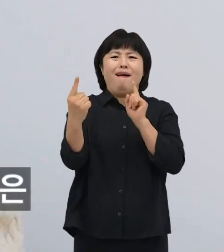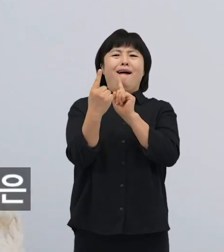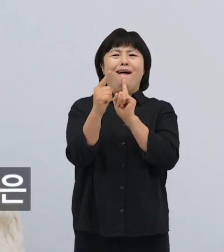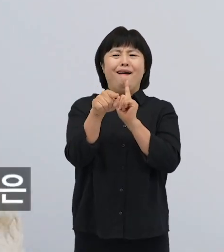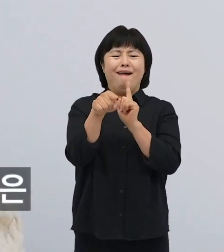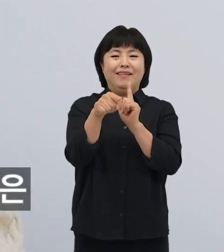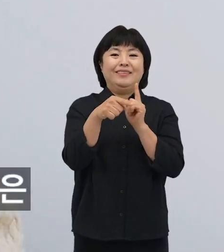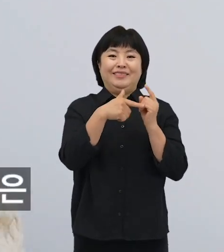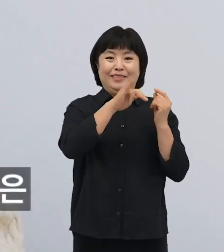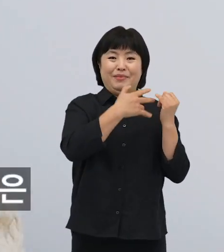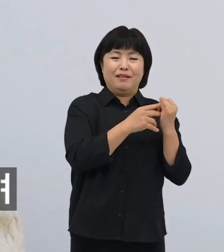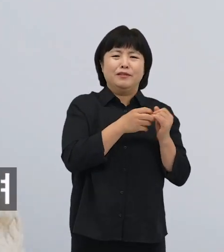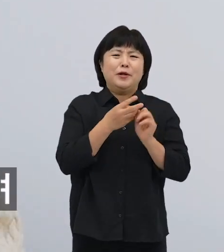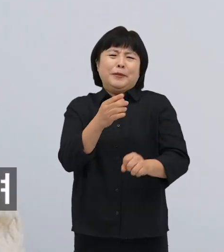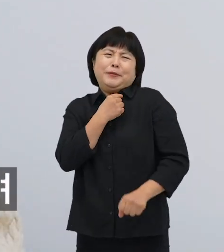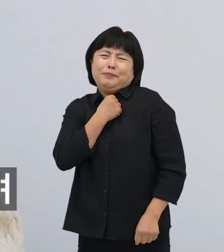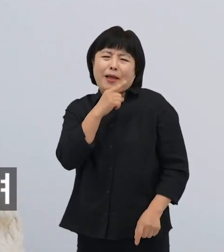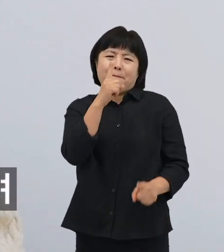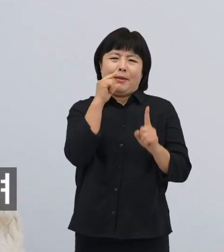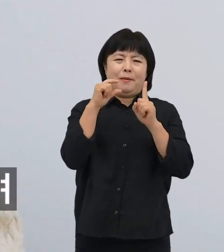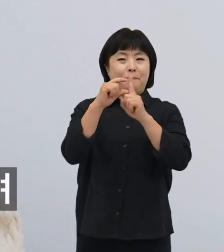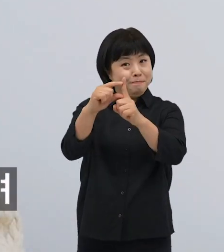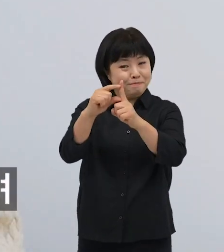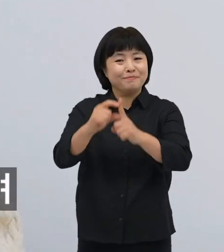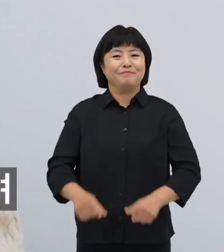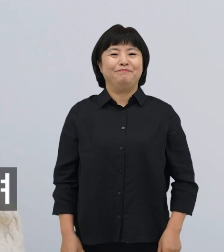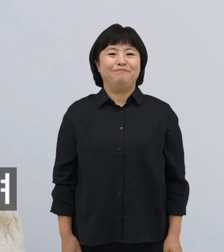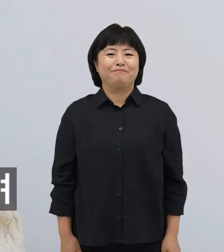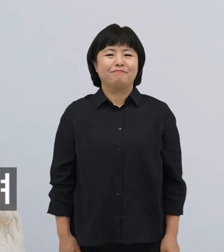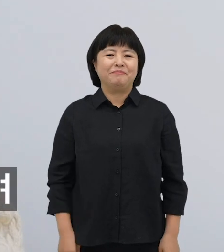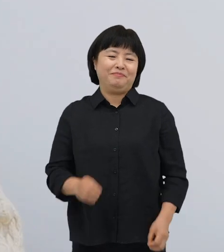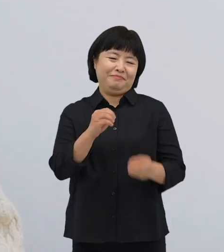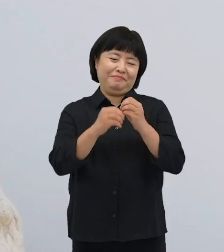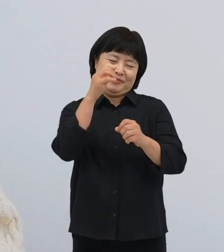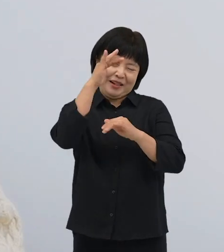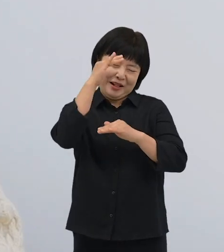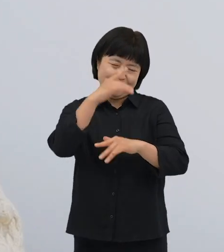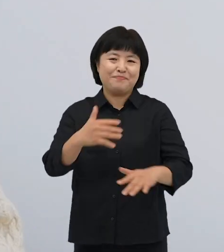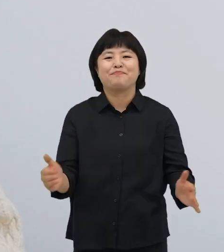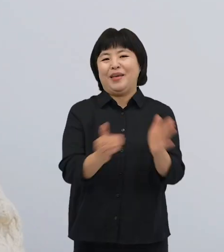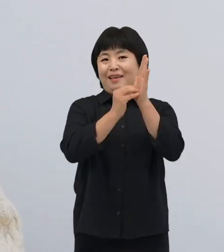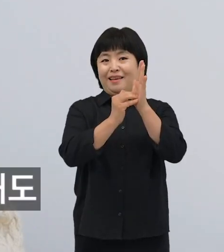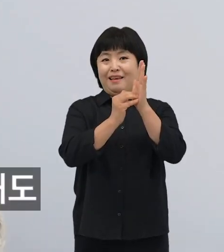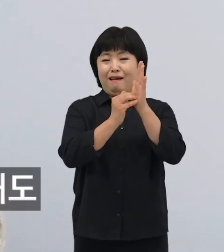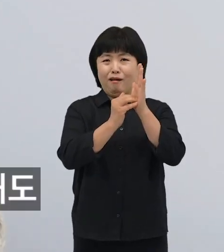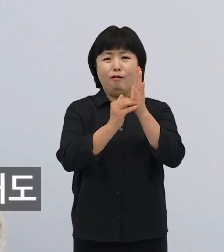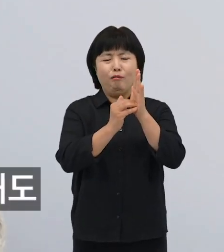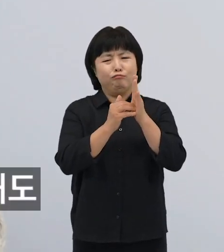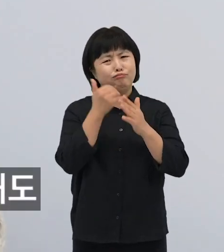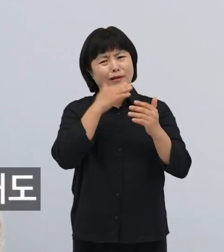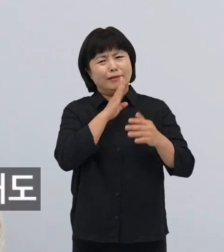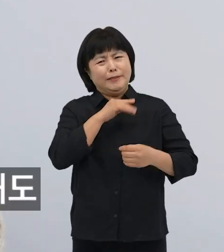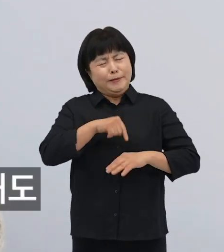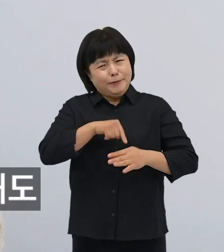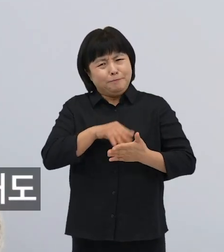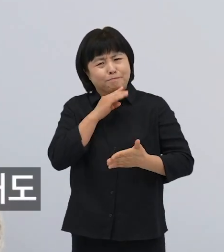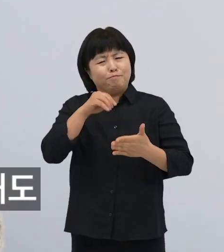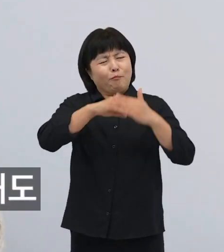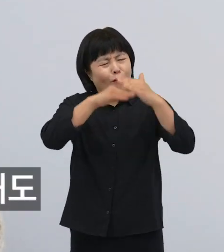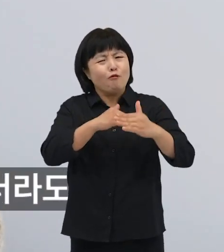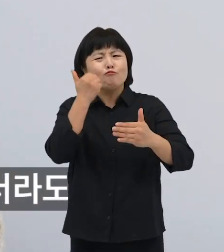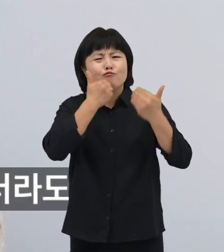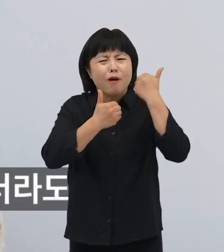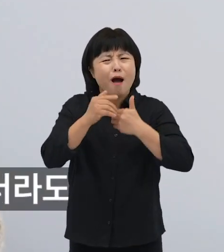엄마와 조우하게 된 지민은 전하고 싶었던 한마디 말을 전하며 소설은 끝을 맺습니다. 누군가에게 진심을 담아